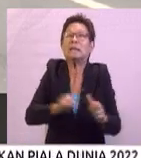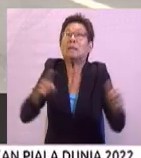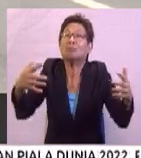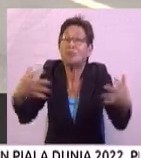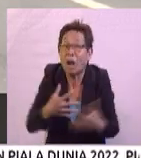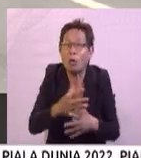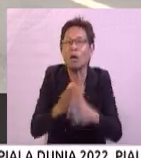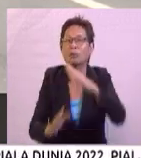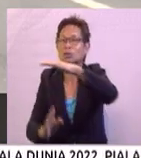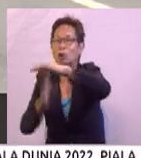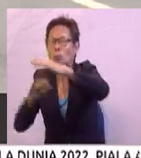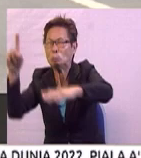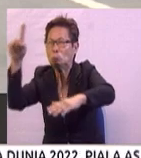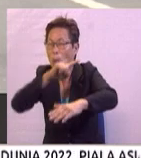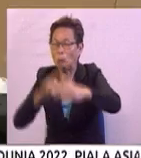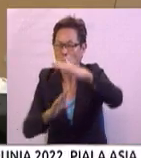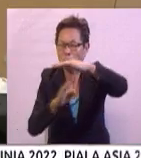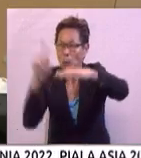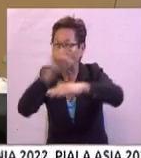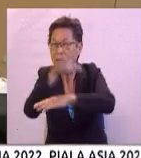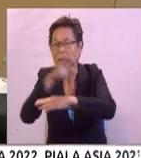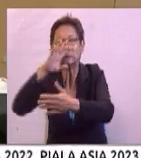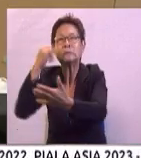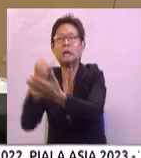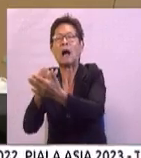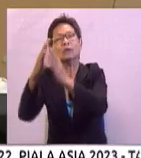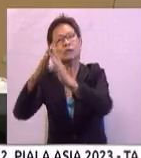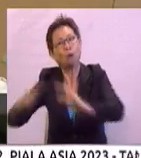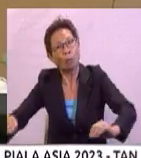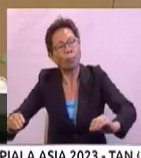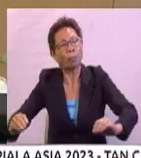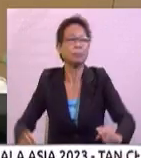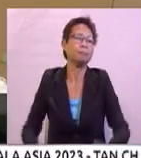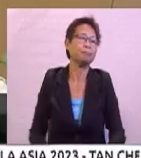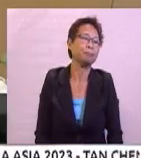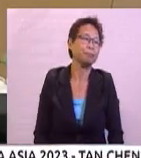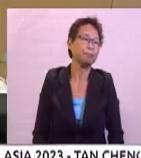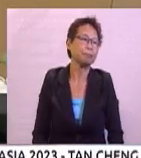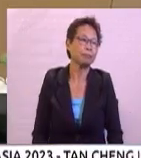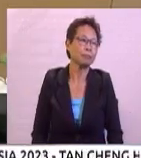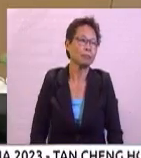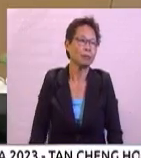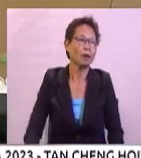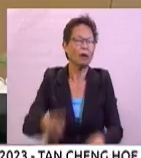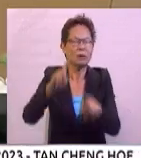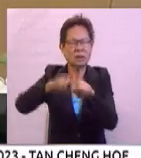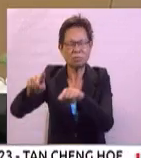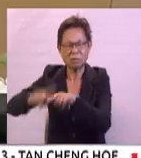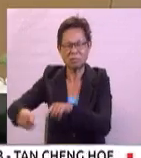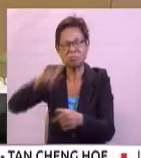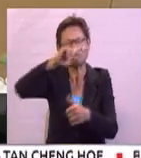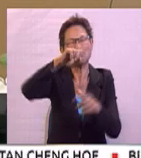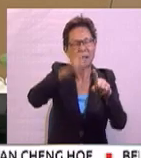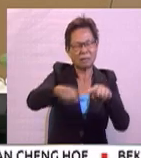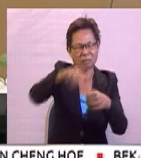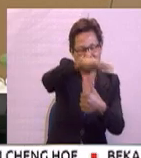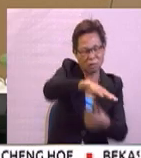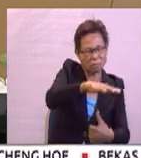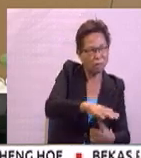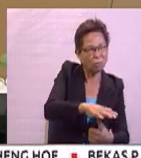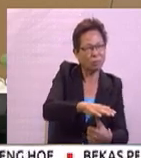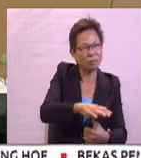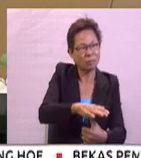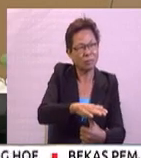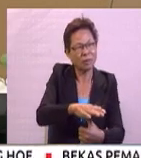serta memerangi ekstremisme dan keganasan. We condemn all types of discrimination on the basis